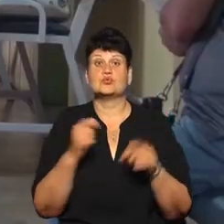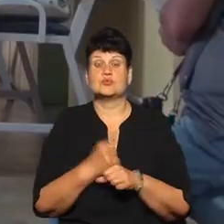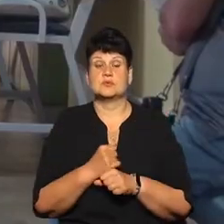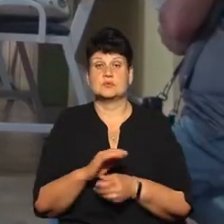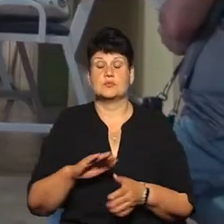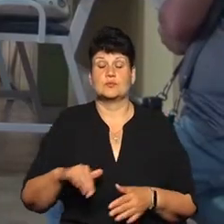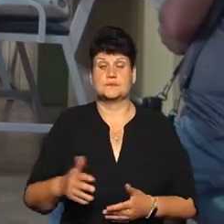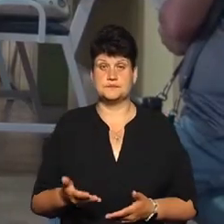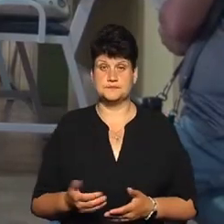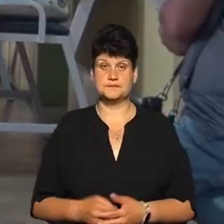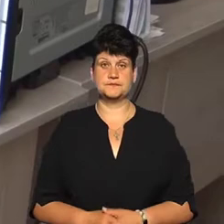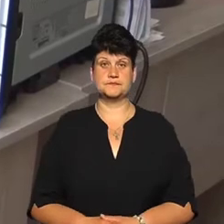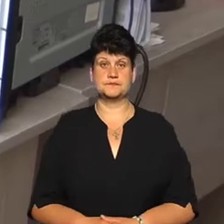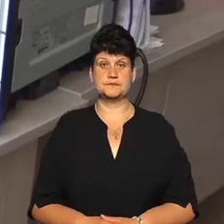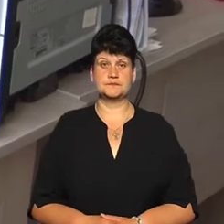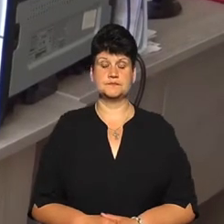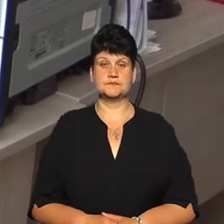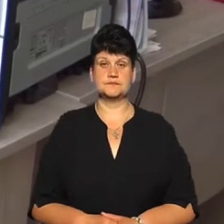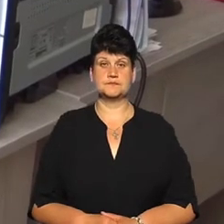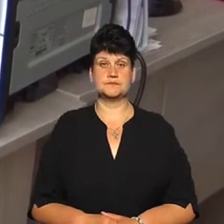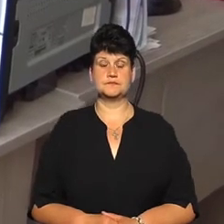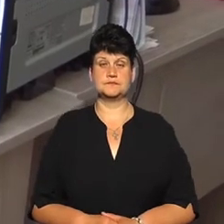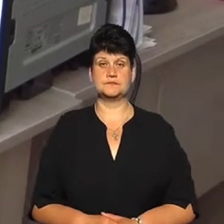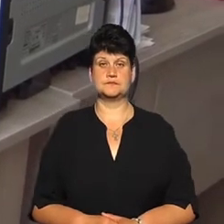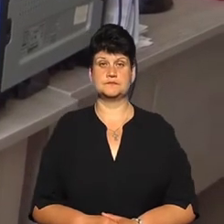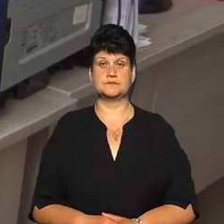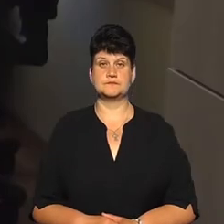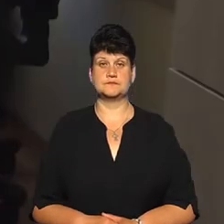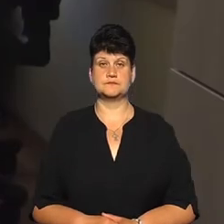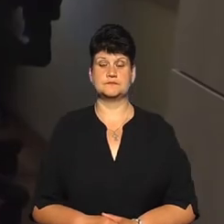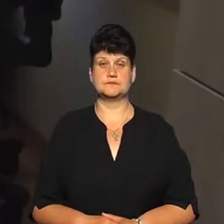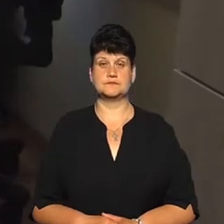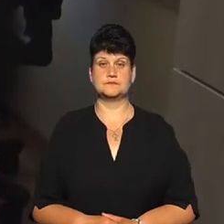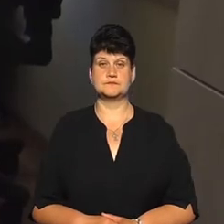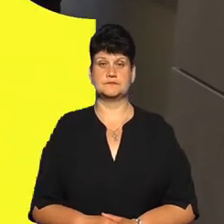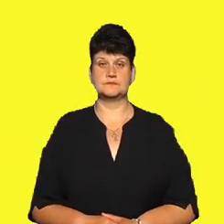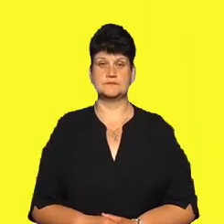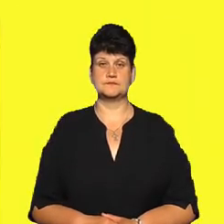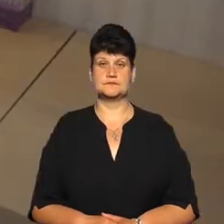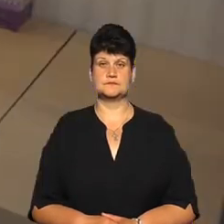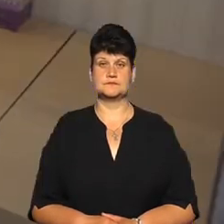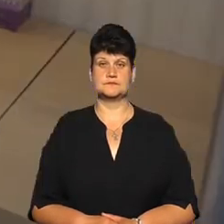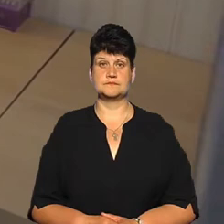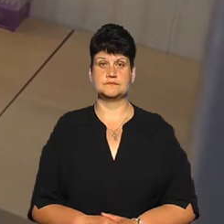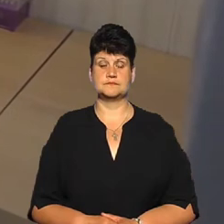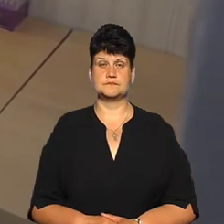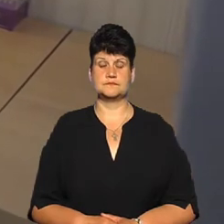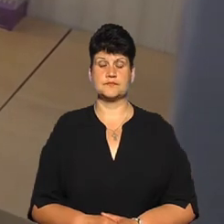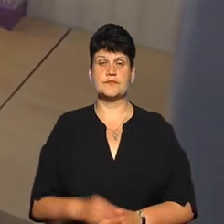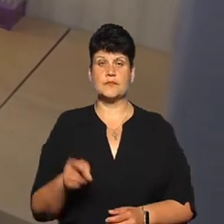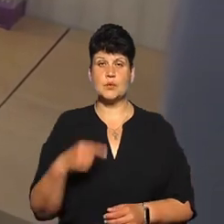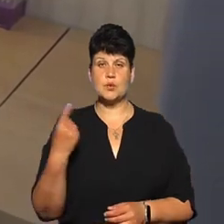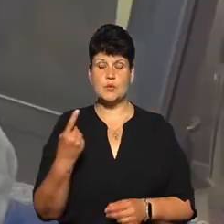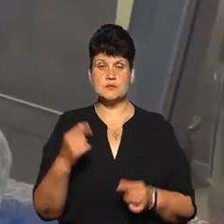Богдана Савицька, Діана Ярошенко, Оксана Гліяш, Василь Панчук. Новини на Суспільному. Тернопіль. На